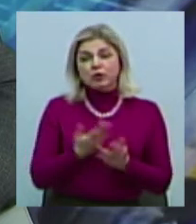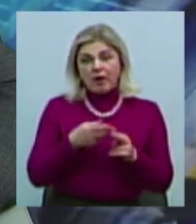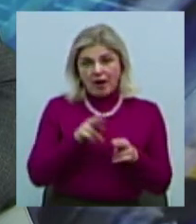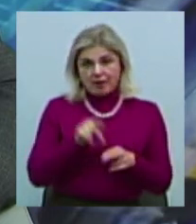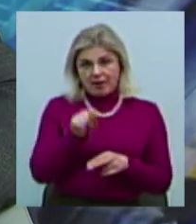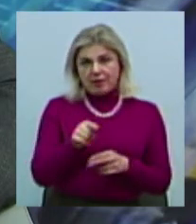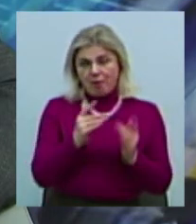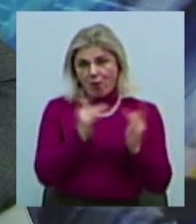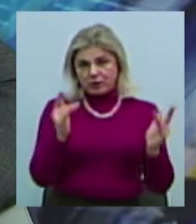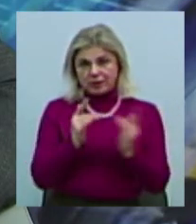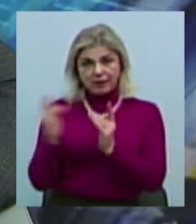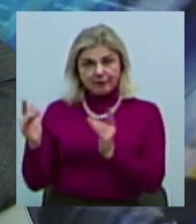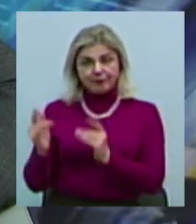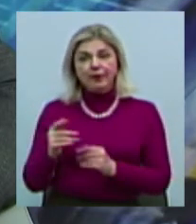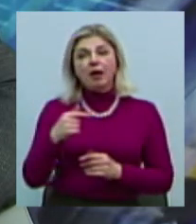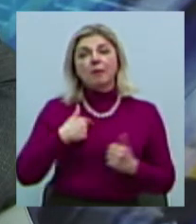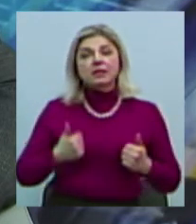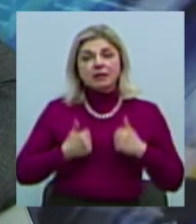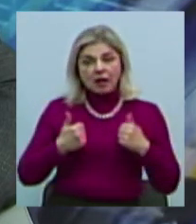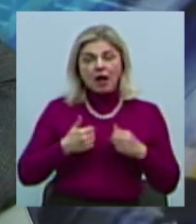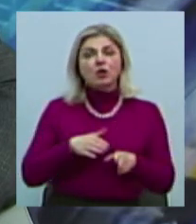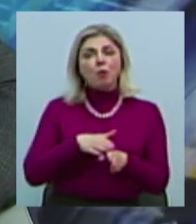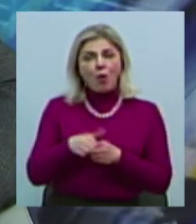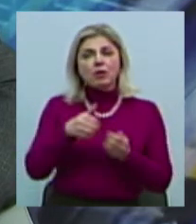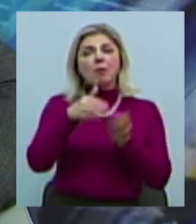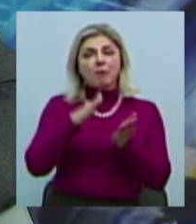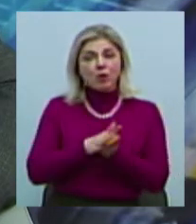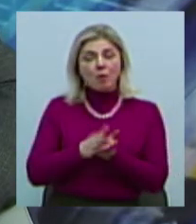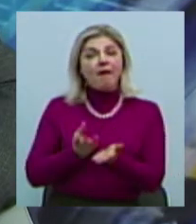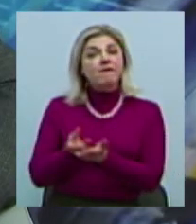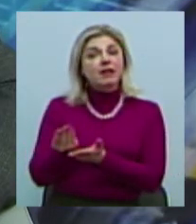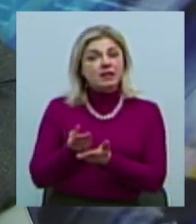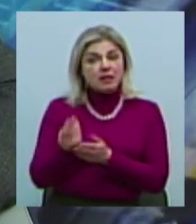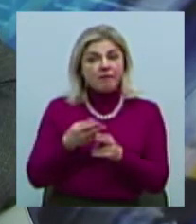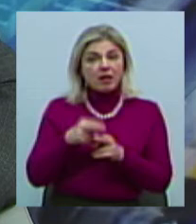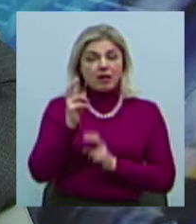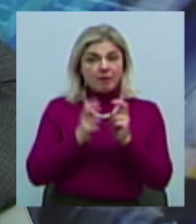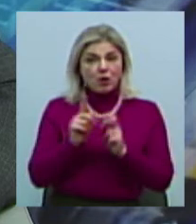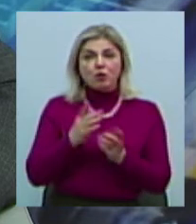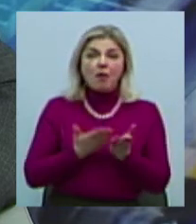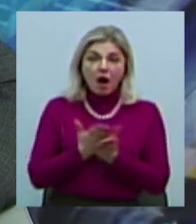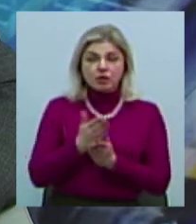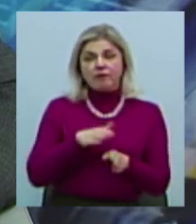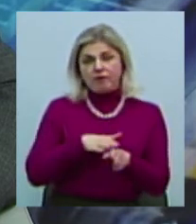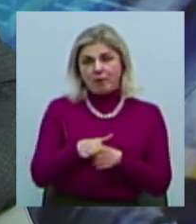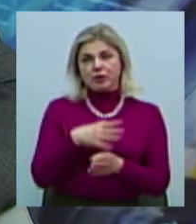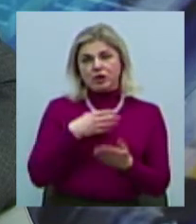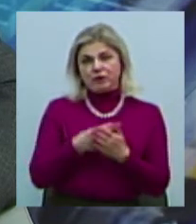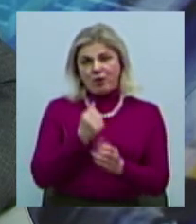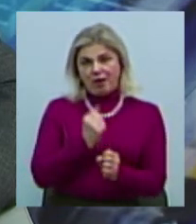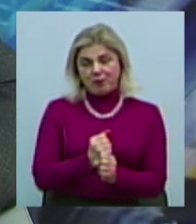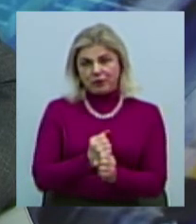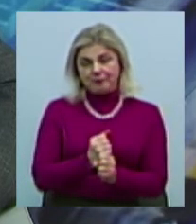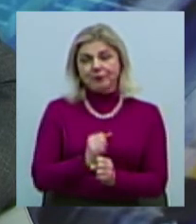стараемся в полном объеме финансировать предприятие, чтобы ну, качественно и в полном объеме выполняло свои работы. Что